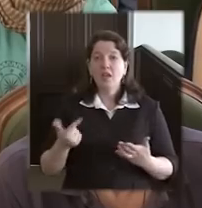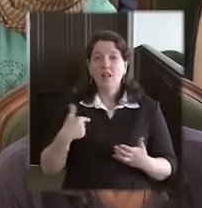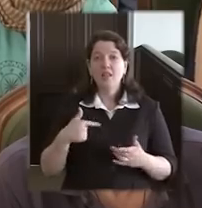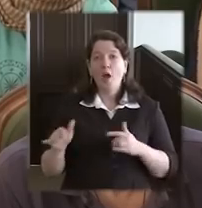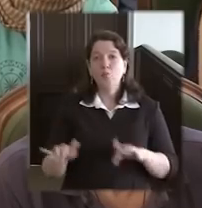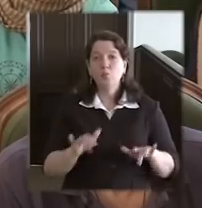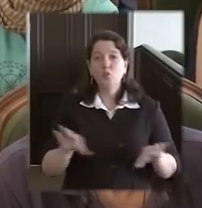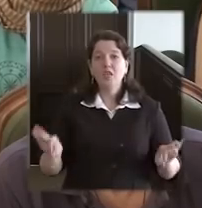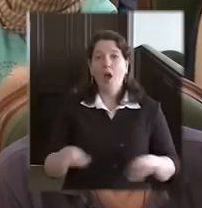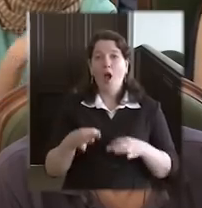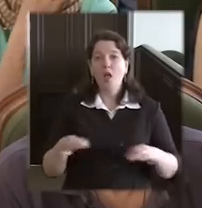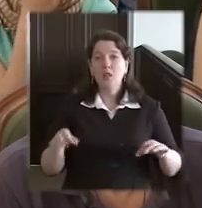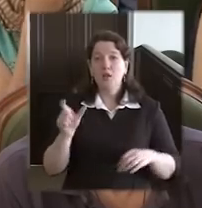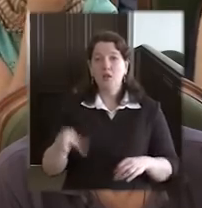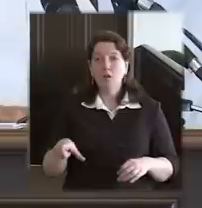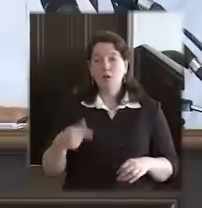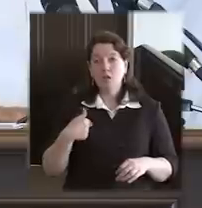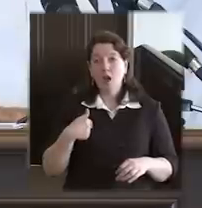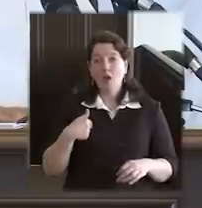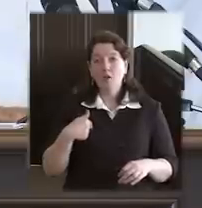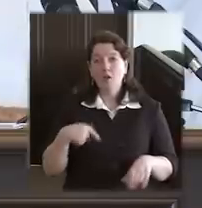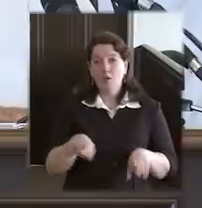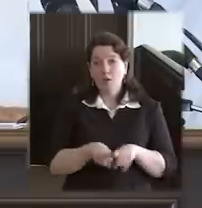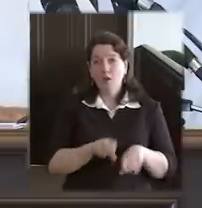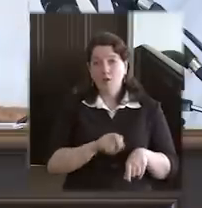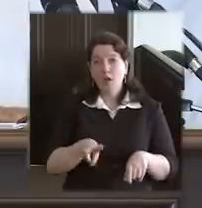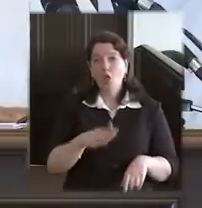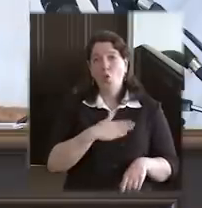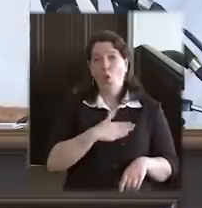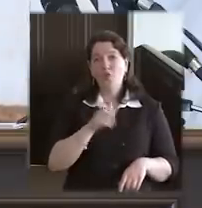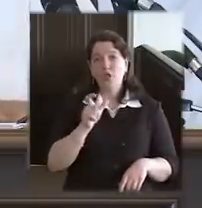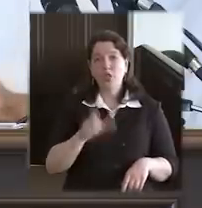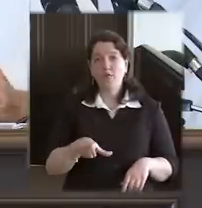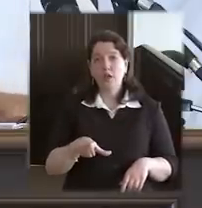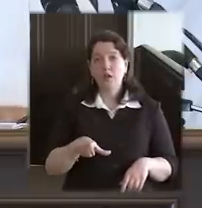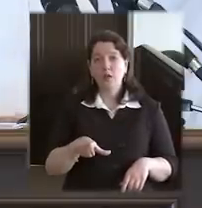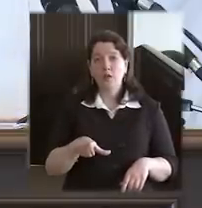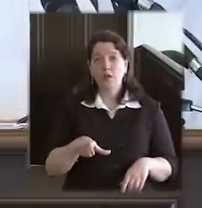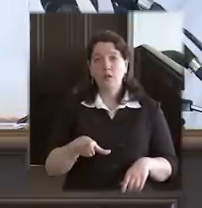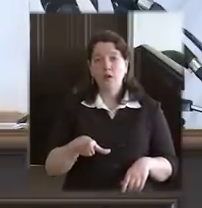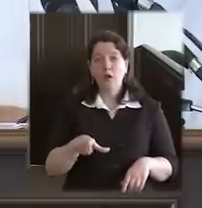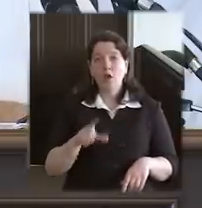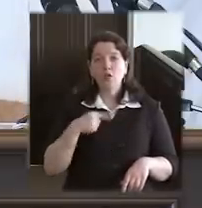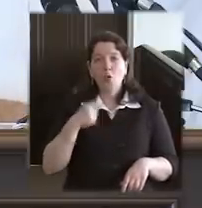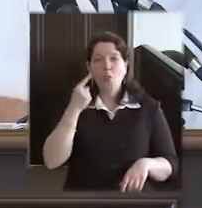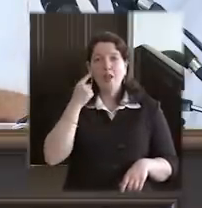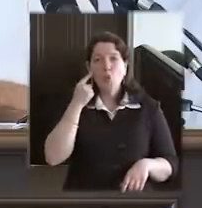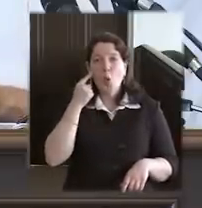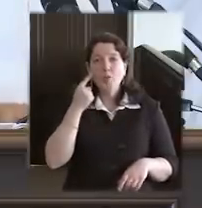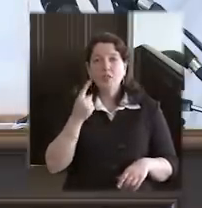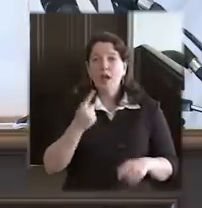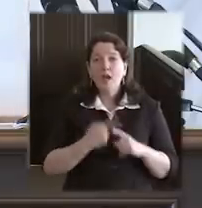Вы подумайте. Но не вздумайте при этом забраться в мою